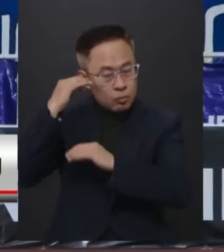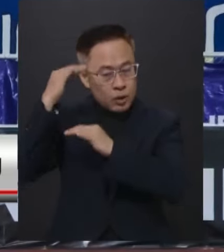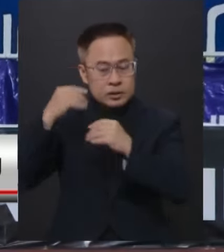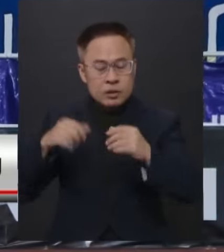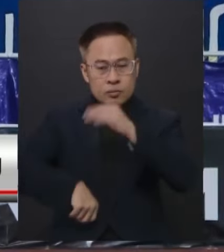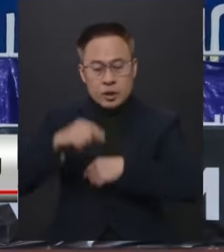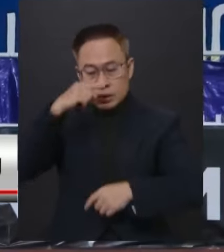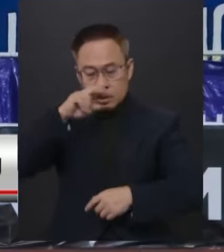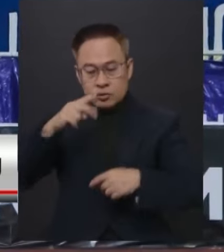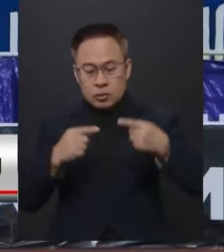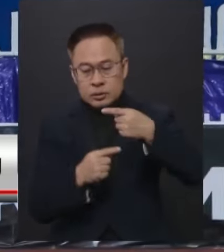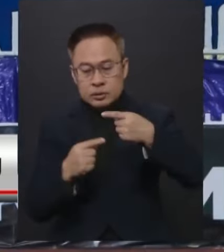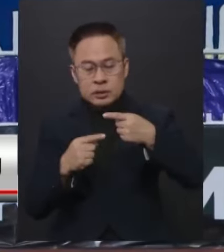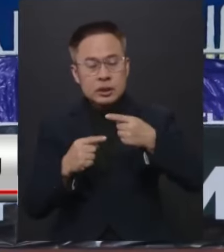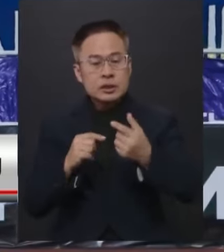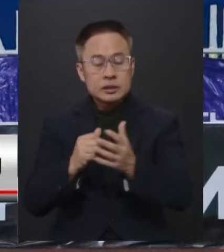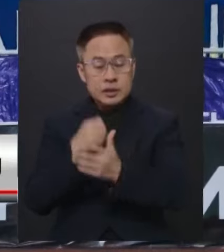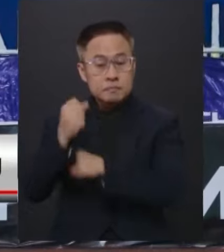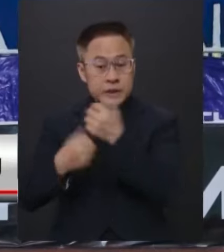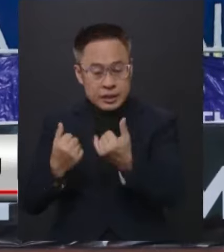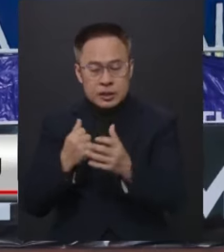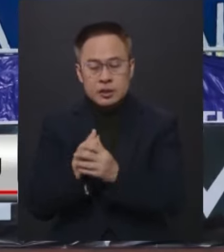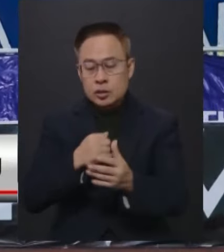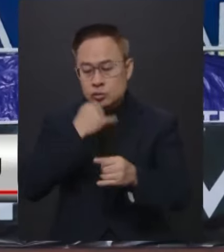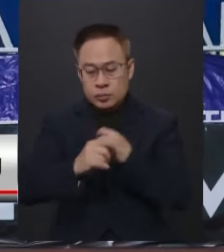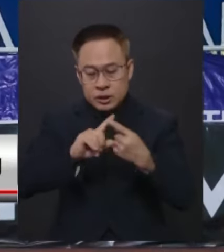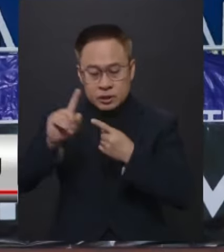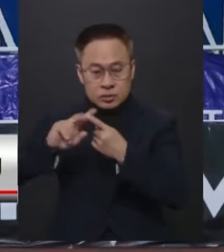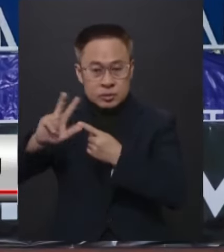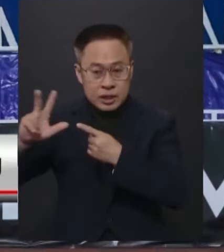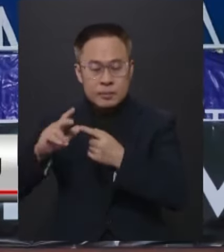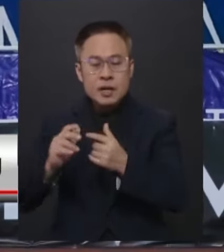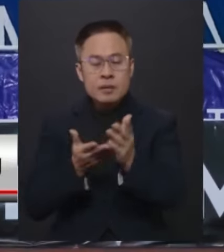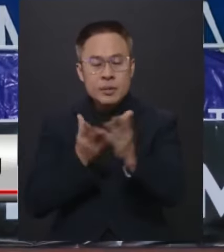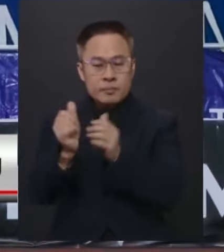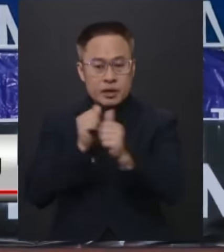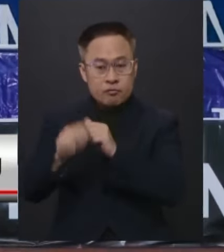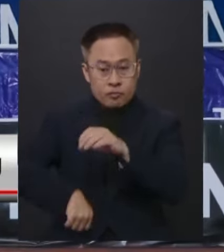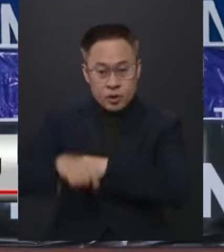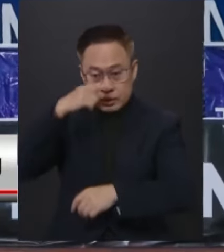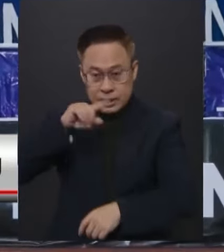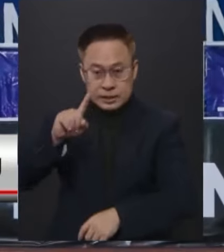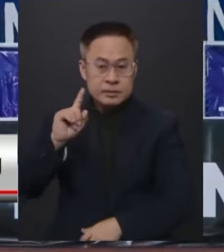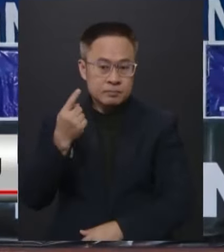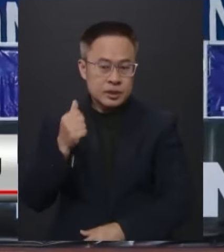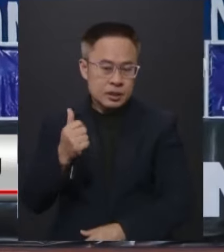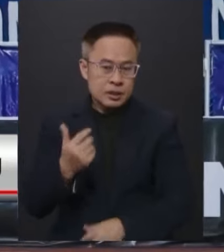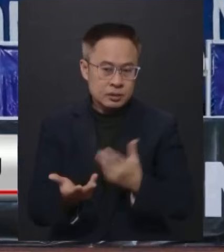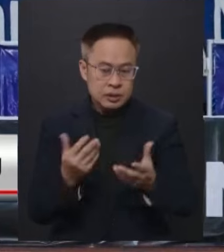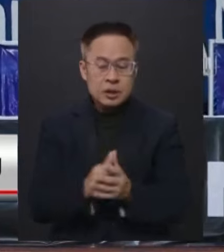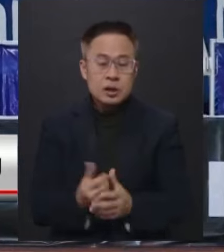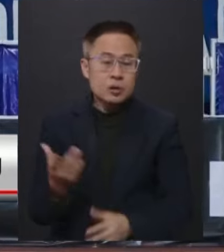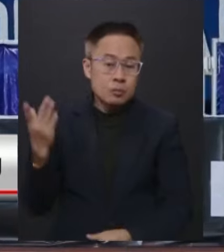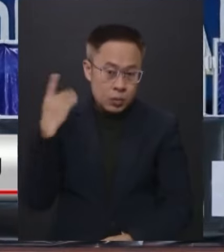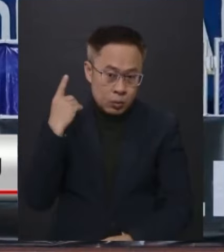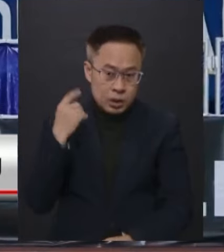งสุดเช่นเดิมค่ะแล้วประเด็นปัญหานี้นะคะก็นำไปสู่การที่มาดามแป้งมีการเรียกทีมผู้ตัดสิน